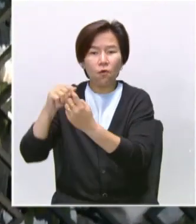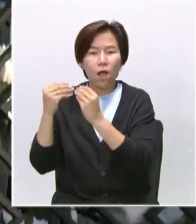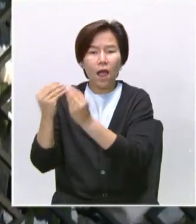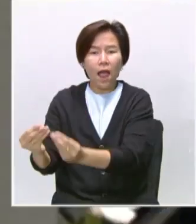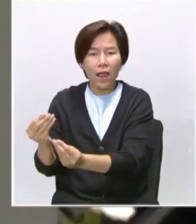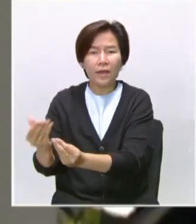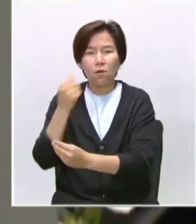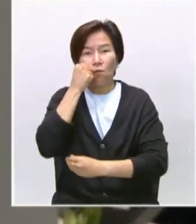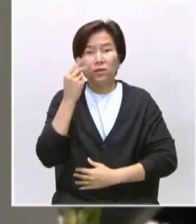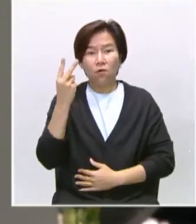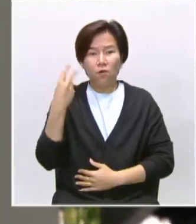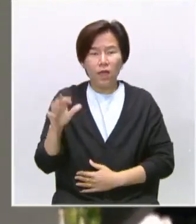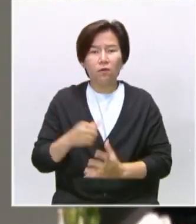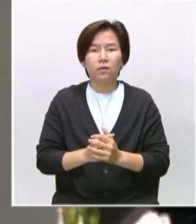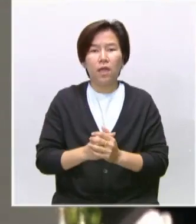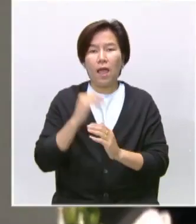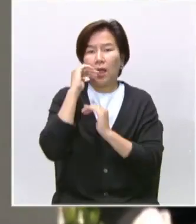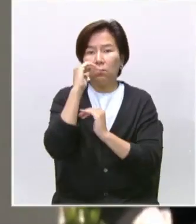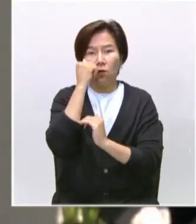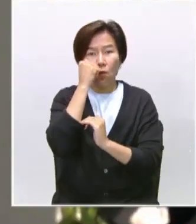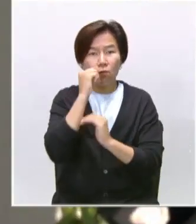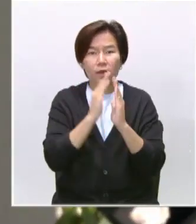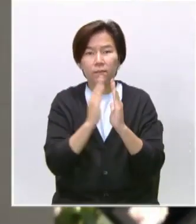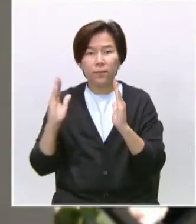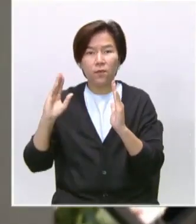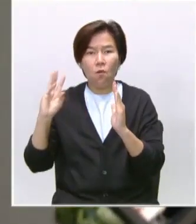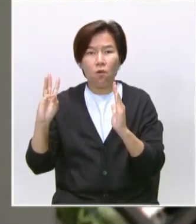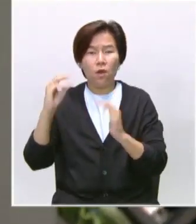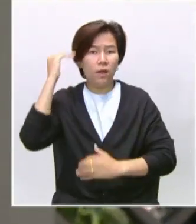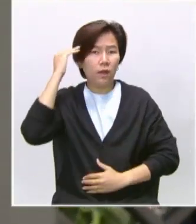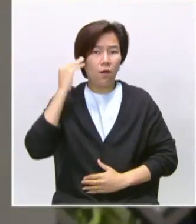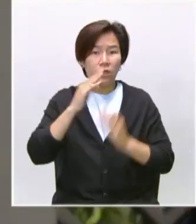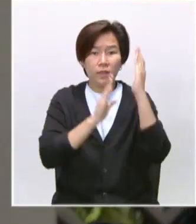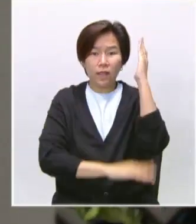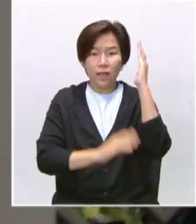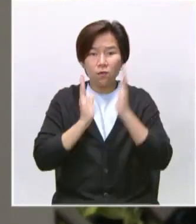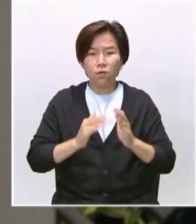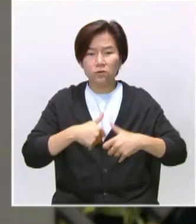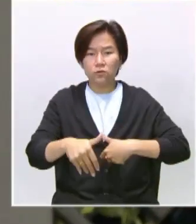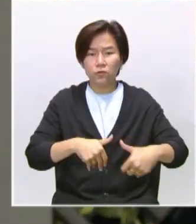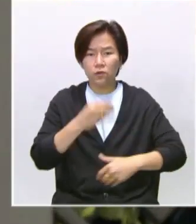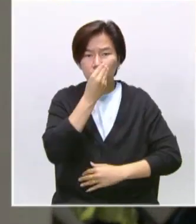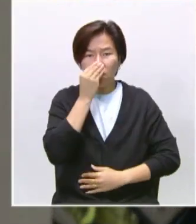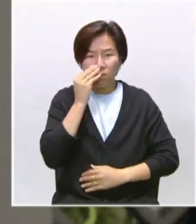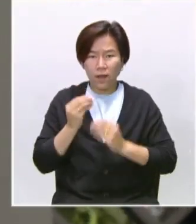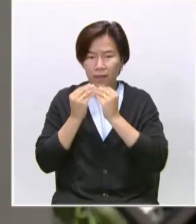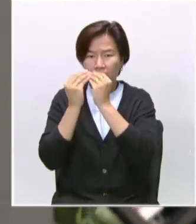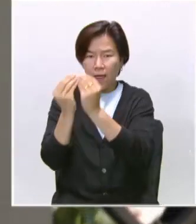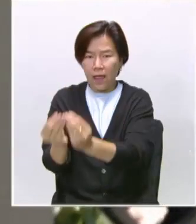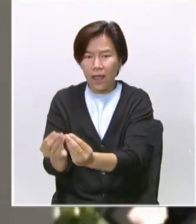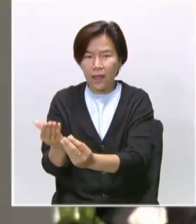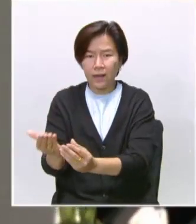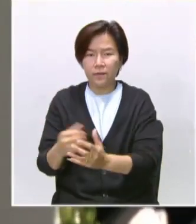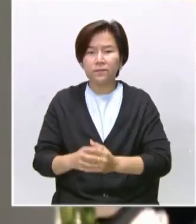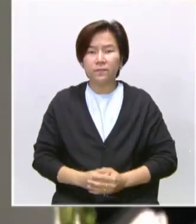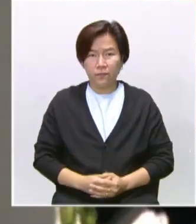ที่2นะครับจากทั้งหมด6วันด้วยกันชาวเกาหลีใต้ต่างวางดอกไม้เคารพผู้เสียชีวิตที่อนุสรณ์สถานชั่วคราว